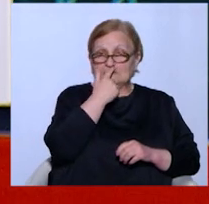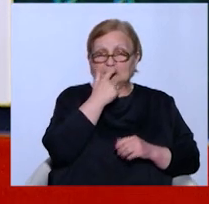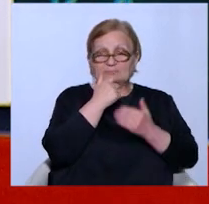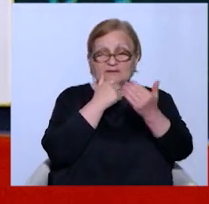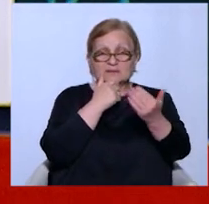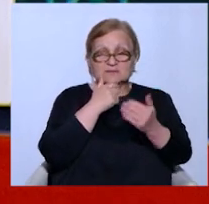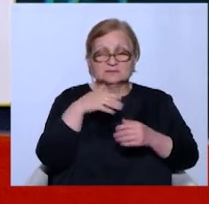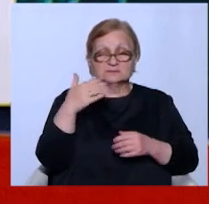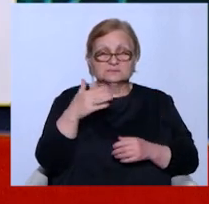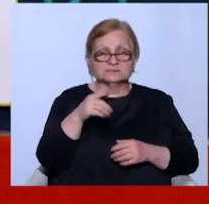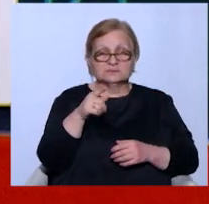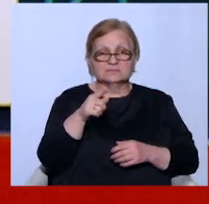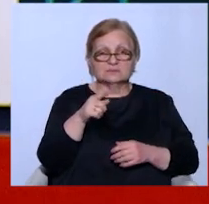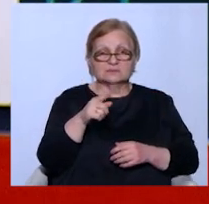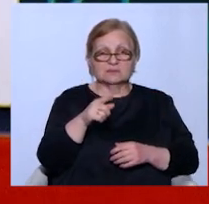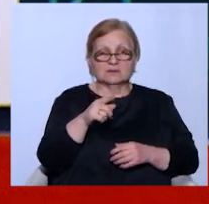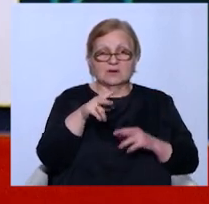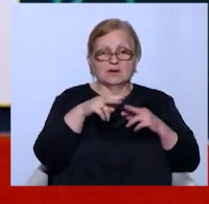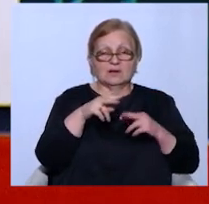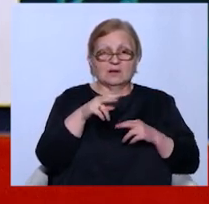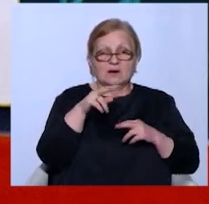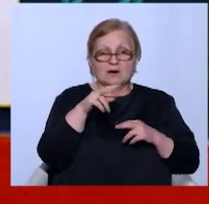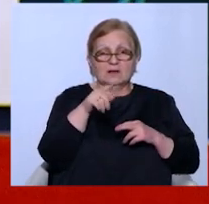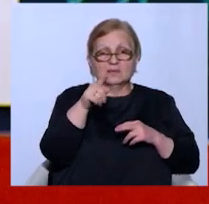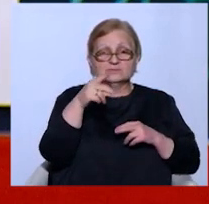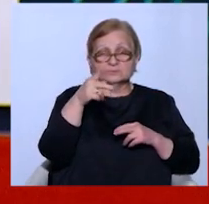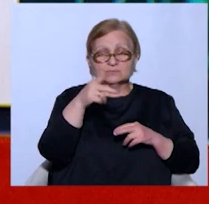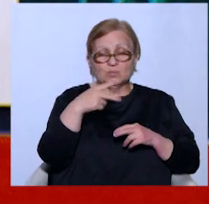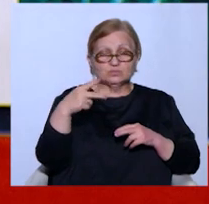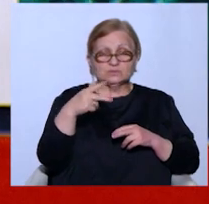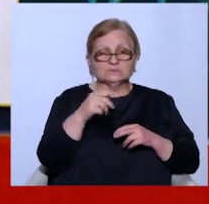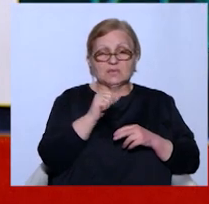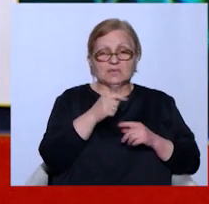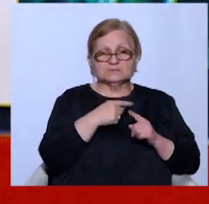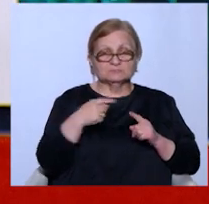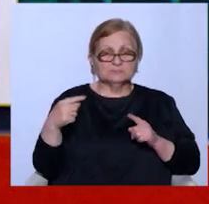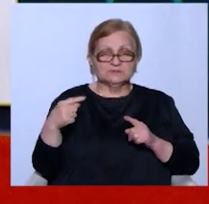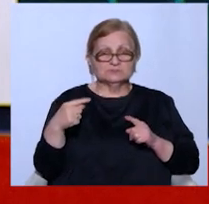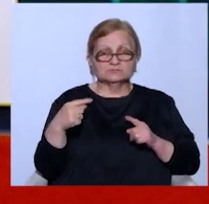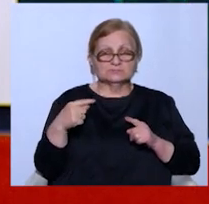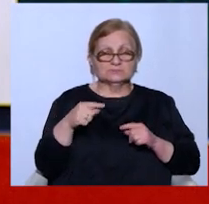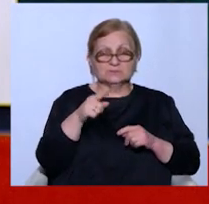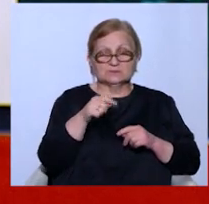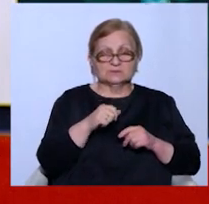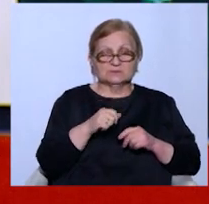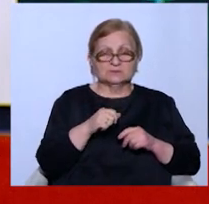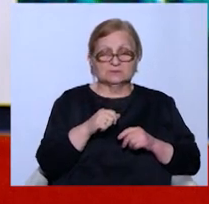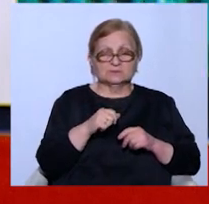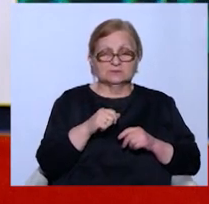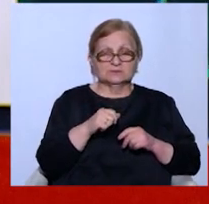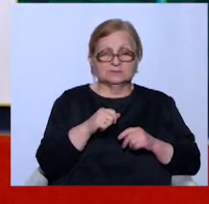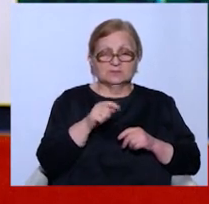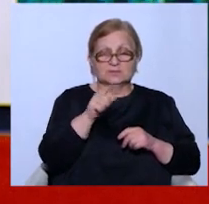გვერდი მართკუთხედის უდრის a-ს გამოკლებული აი a-ს მინუს b, აი ეს გვერდი, ხო ისეა? აი